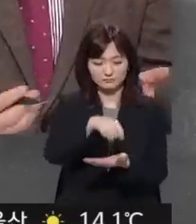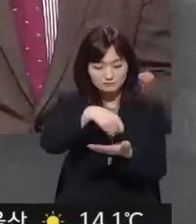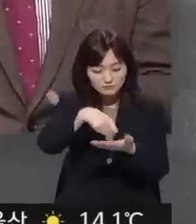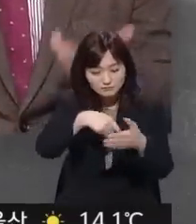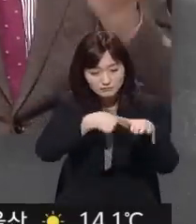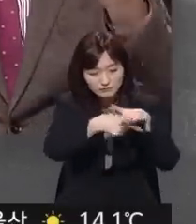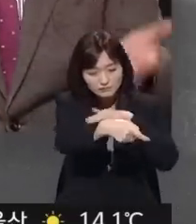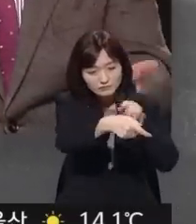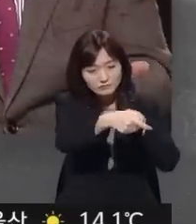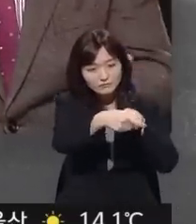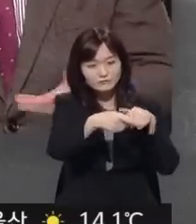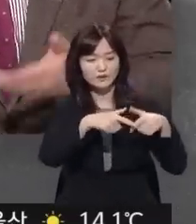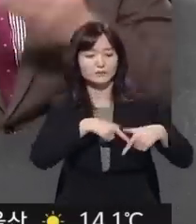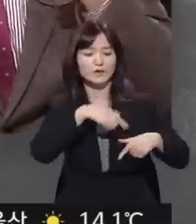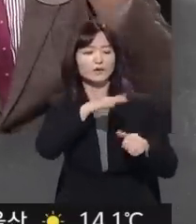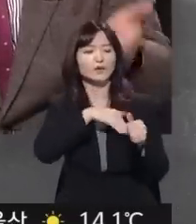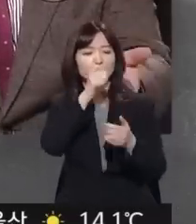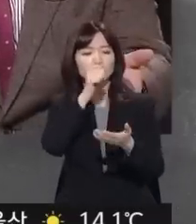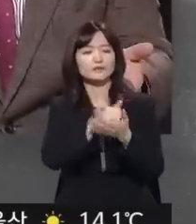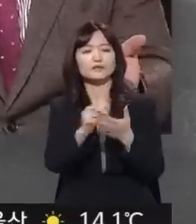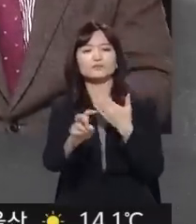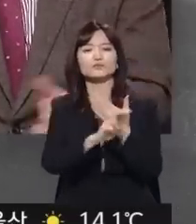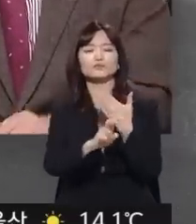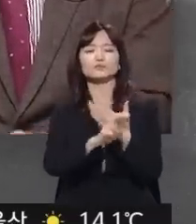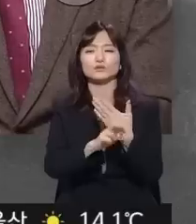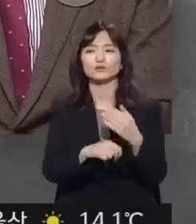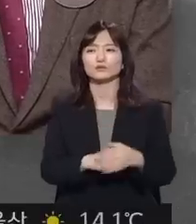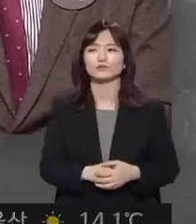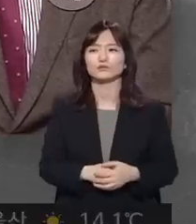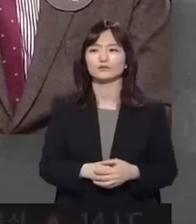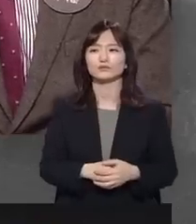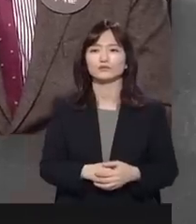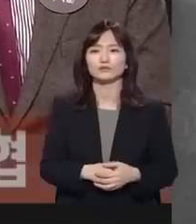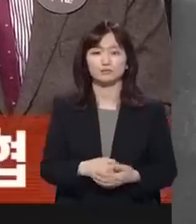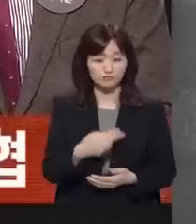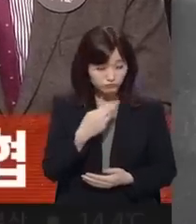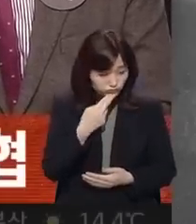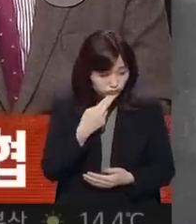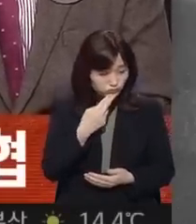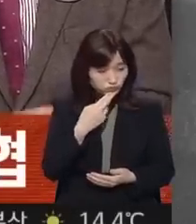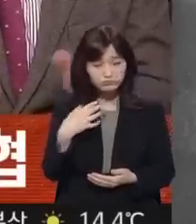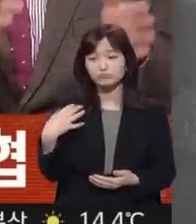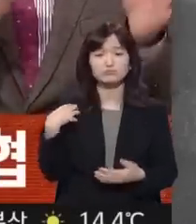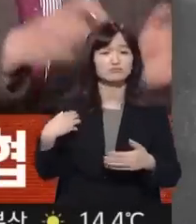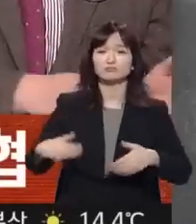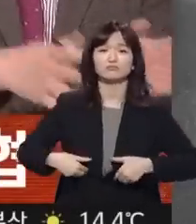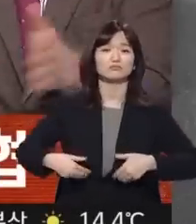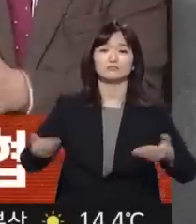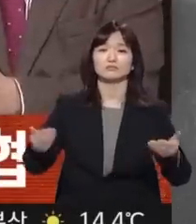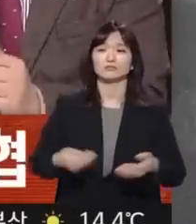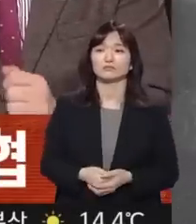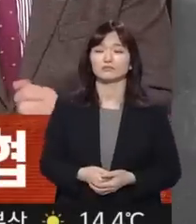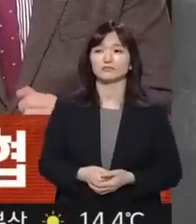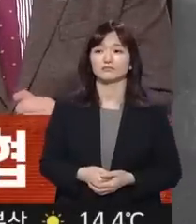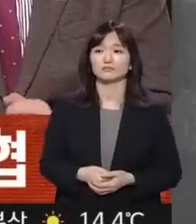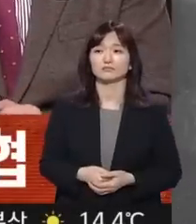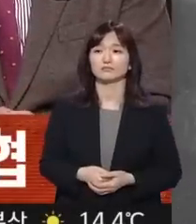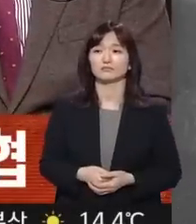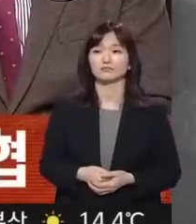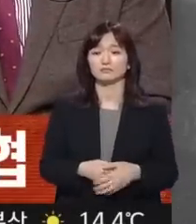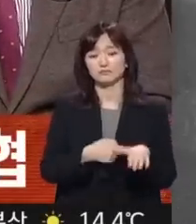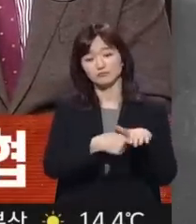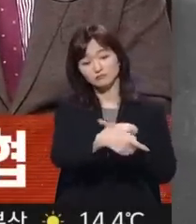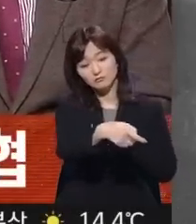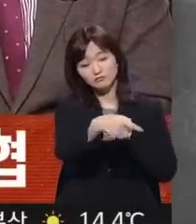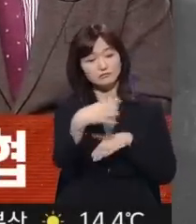훼손된다면 그런 명예훼손죄. 불법에게 손해계상. 그럼 없다면 책임을 질 여지가 없는 거예요. 사실은 그게 밖으로 빠져나가지 않았다면 책임질